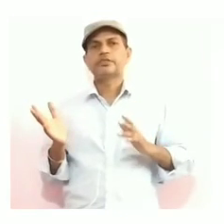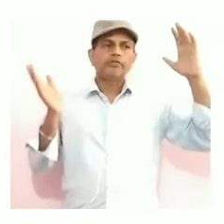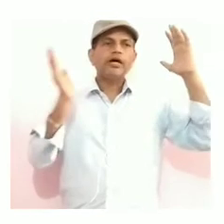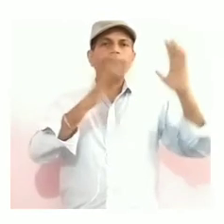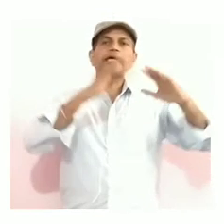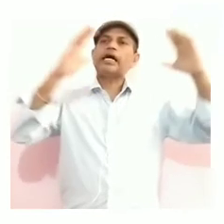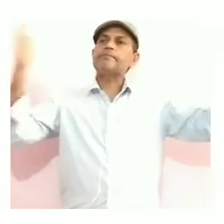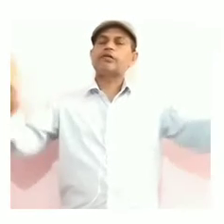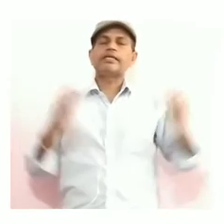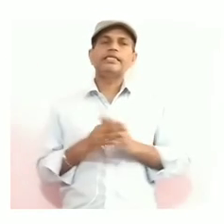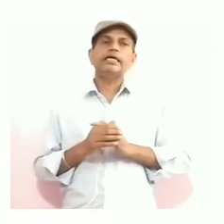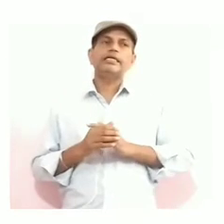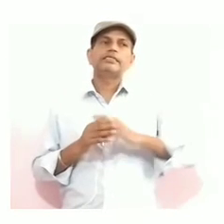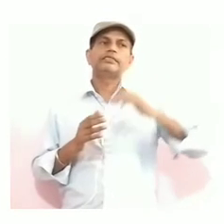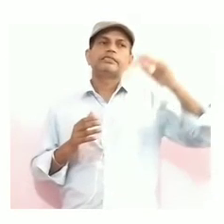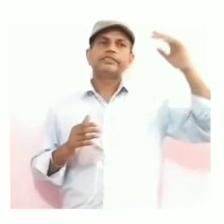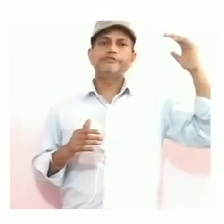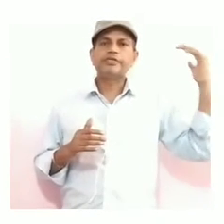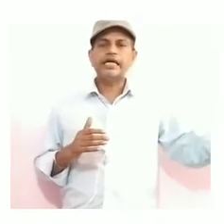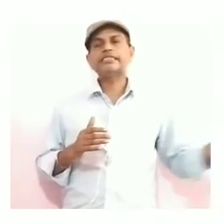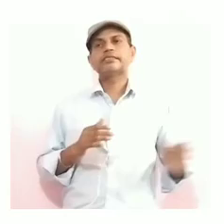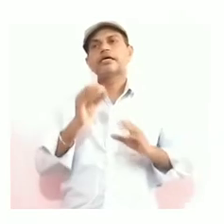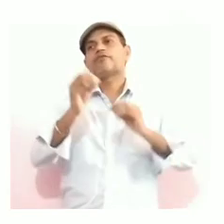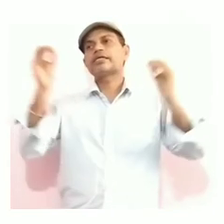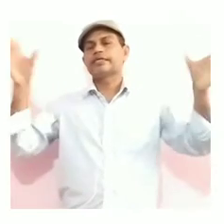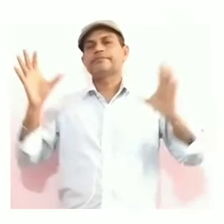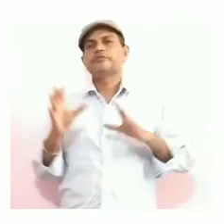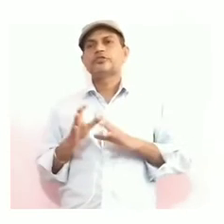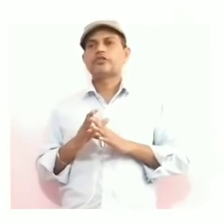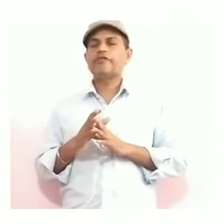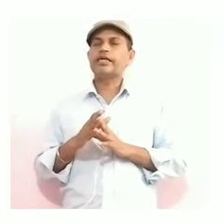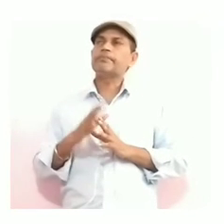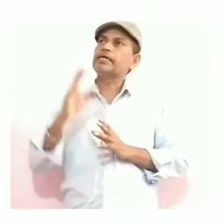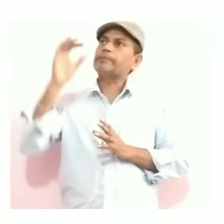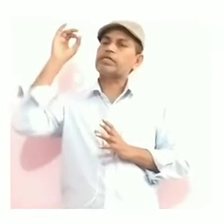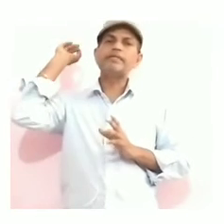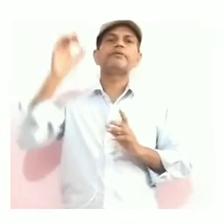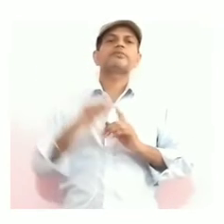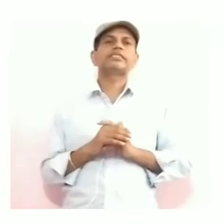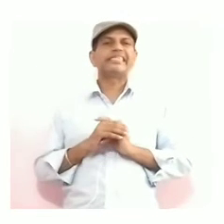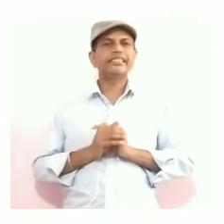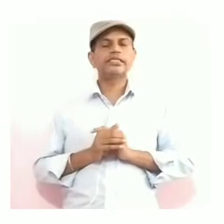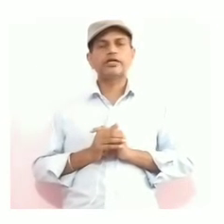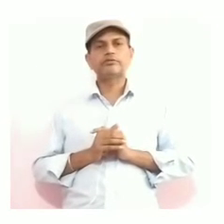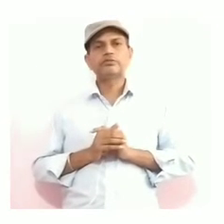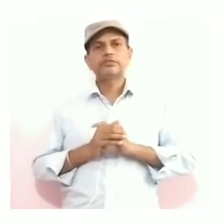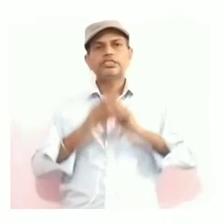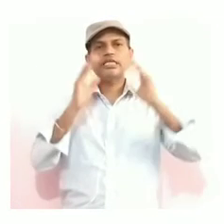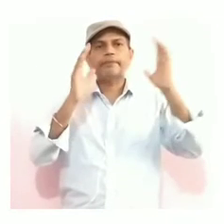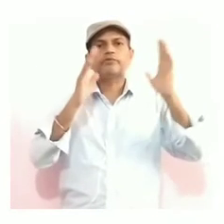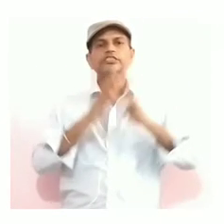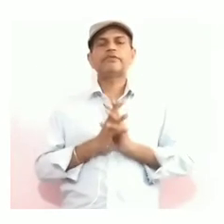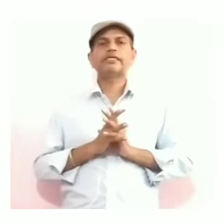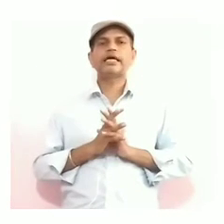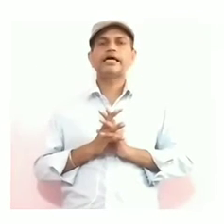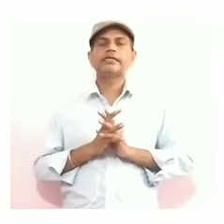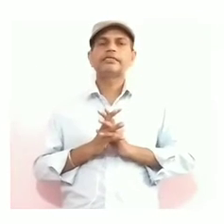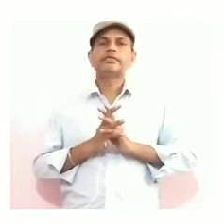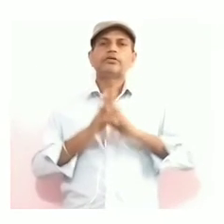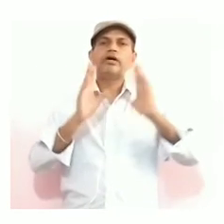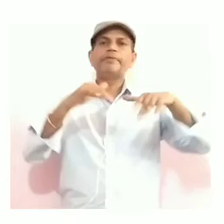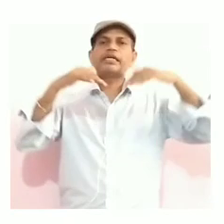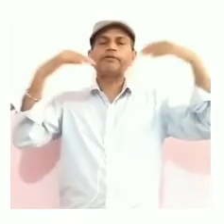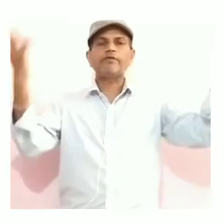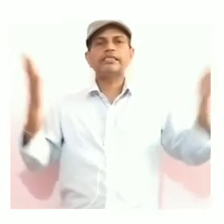कट, वह अपना काम करवाती है, शी गेट्स हर वर्क डन। तो फ्रेंड, मैं आपको कमेंट बॉक्स में सेंटेंस देता हूँ जिसे आपको आंसर भेजना